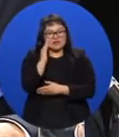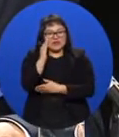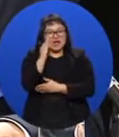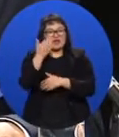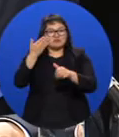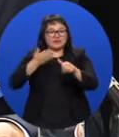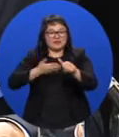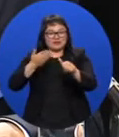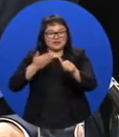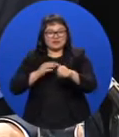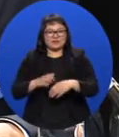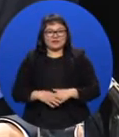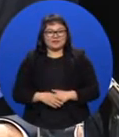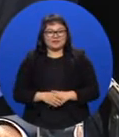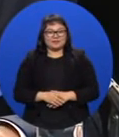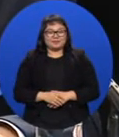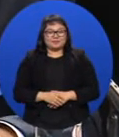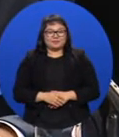해주시기 바라겠습니다.